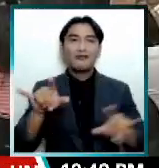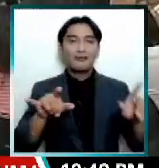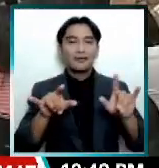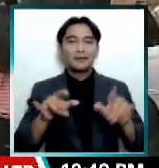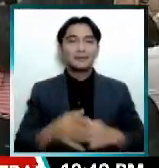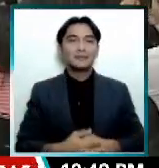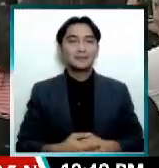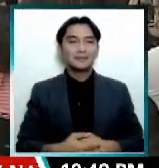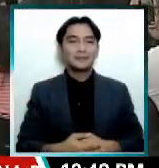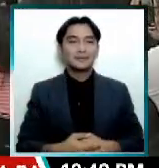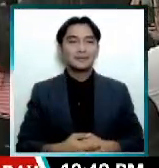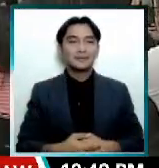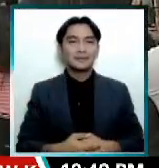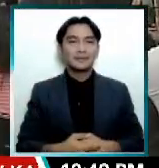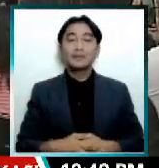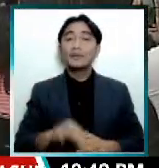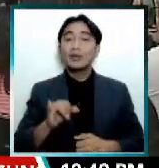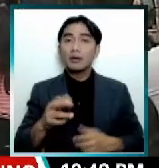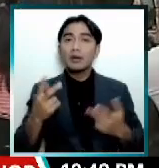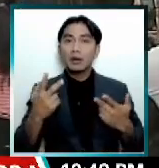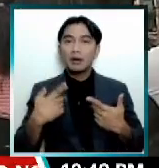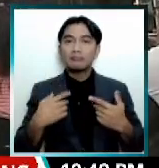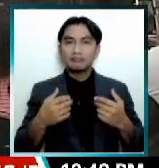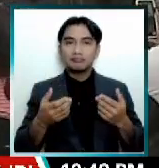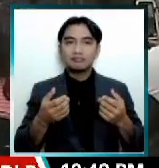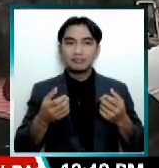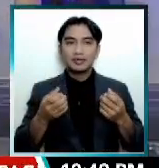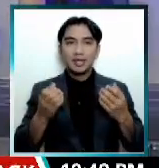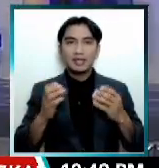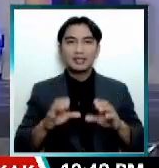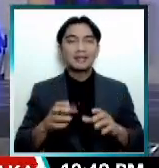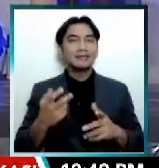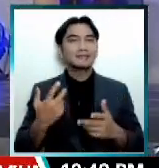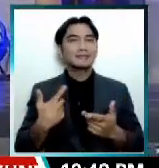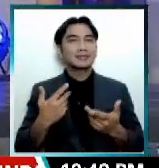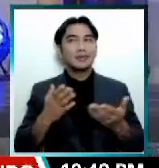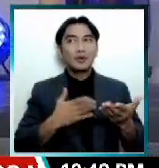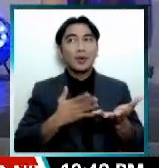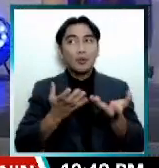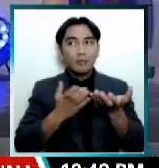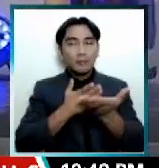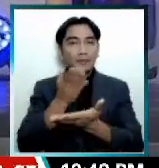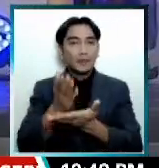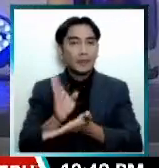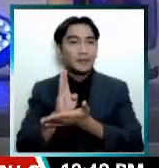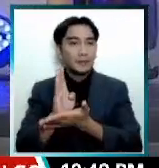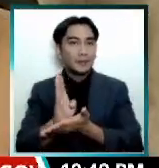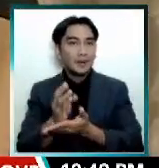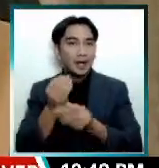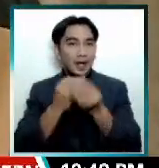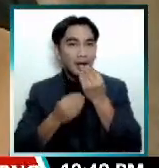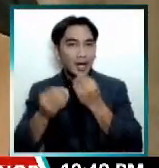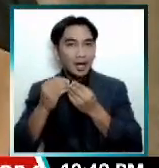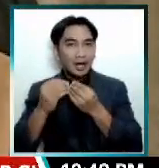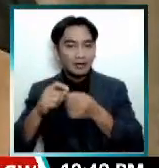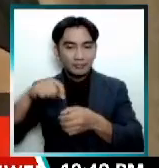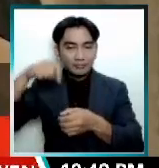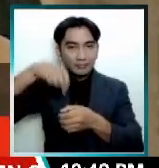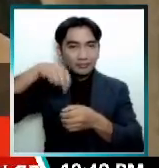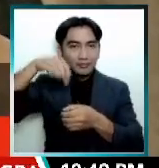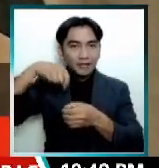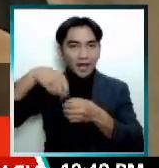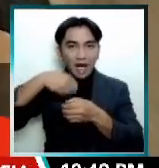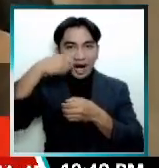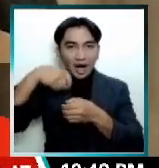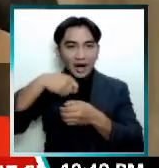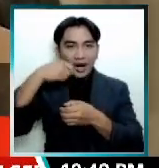At kung mabibigyan ng pagkakataon, gusto raw nilang magpunta ng Boracay at kumain ng halo-halo. Hi Filipino